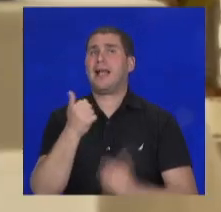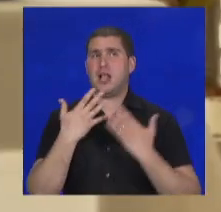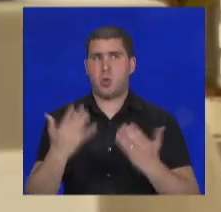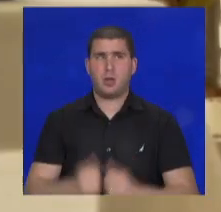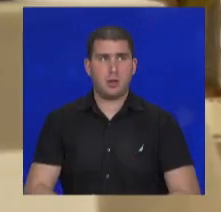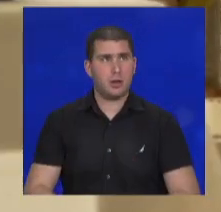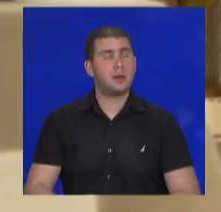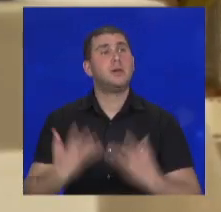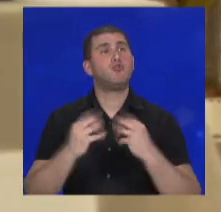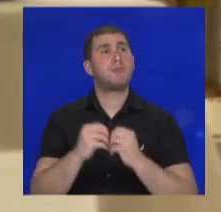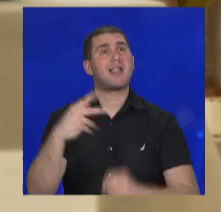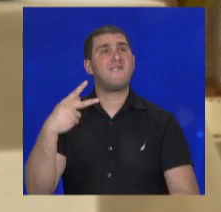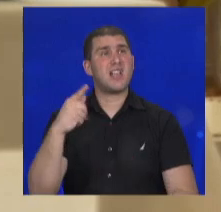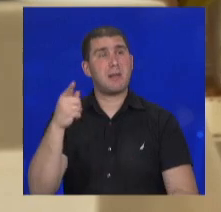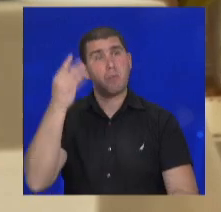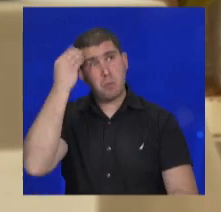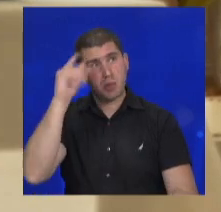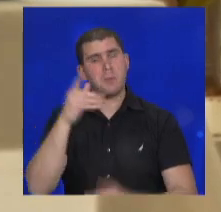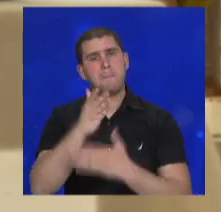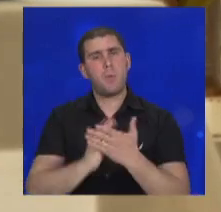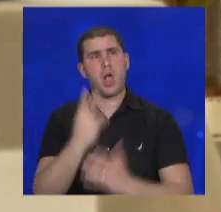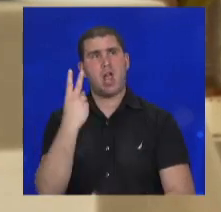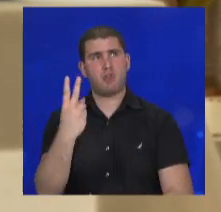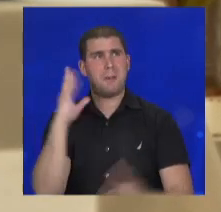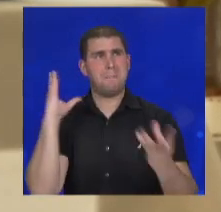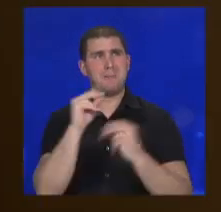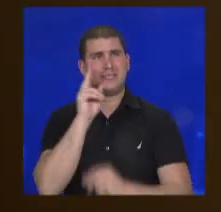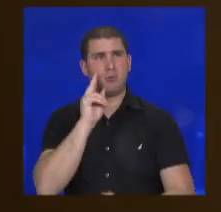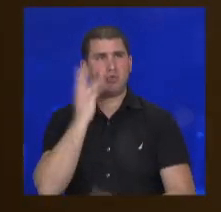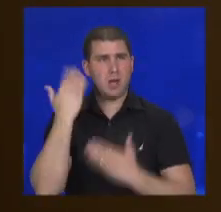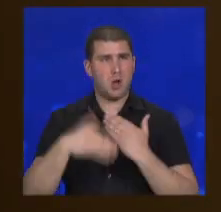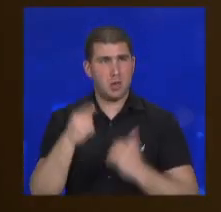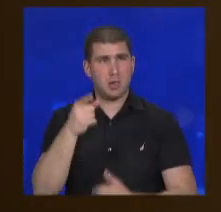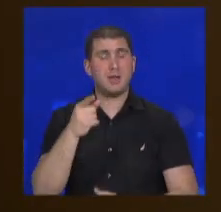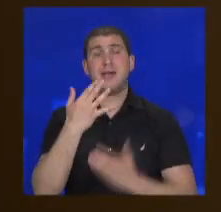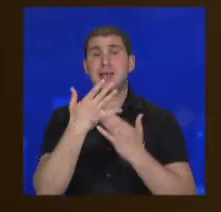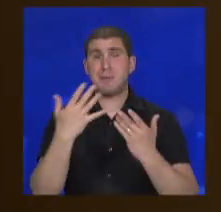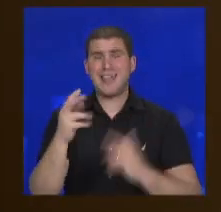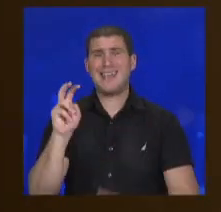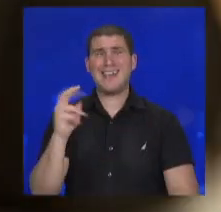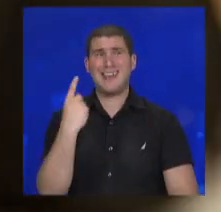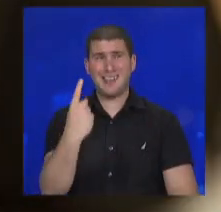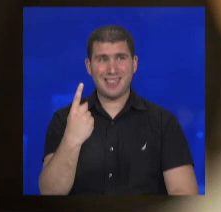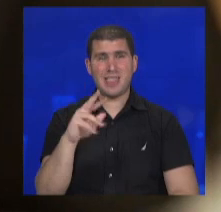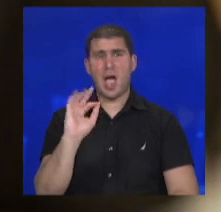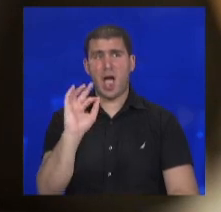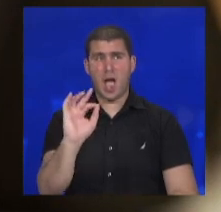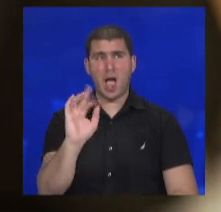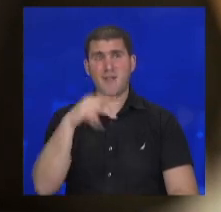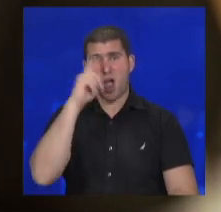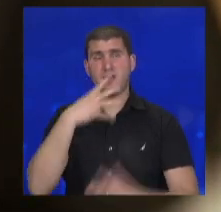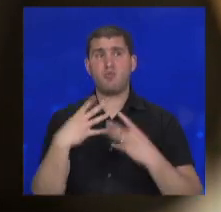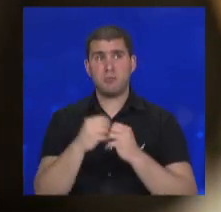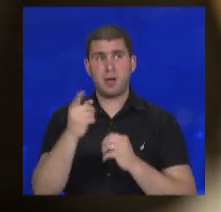בית משפחת פרידמן במודיעין מחולק לשניים מאז יום שישי. אז התברר שעידן, אחיו ואבי המשפחה